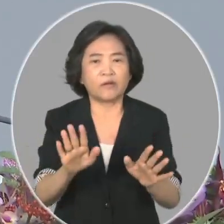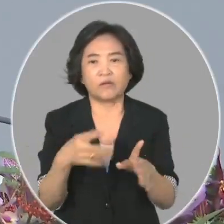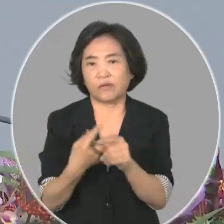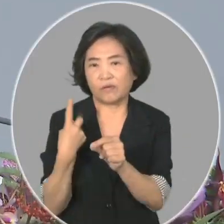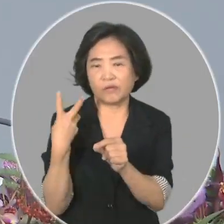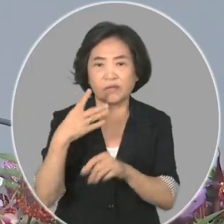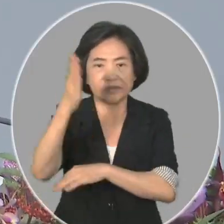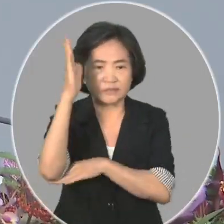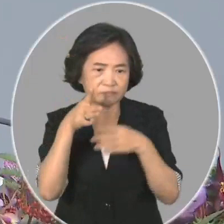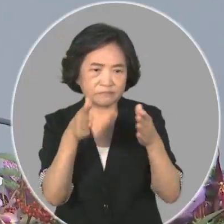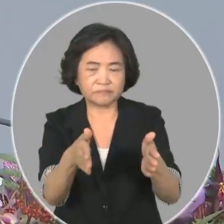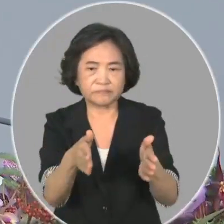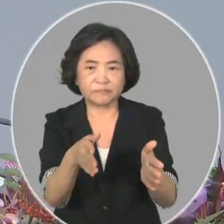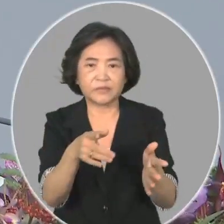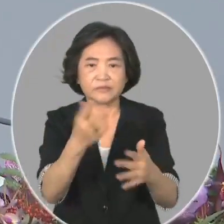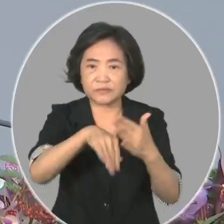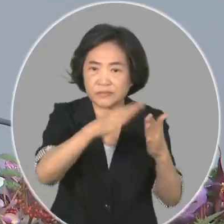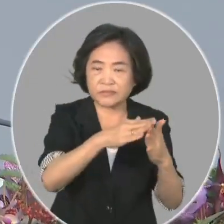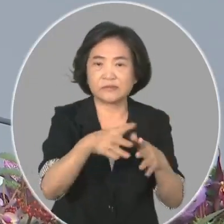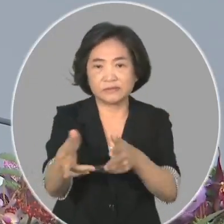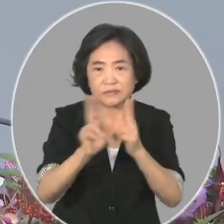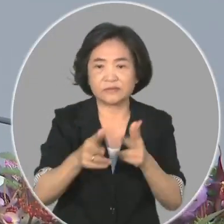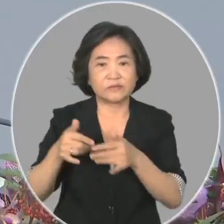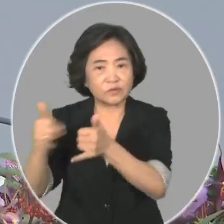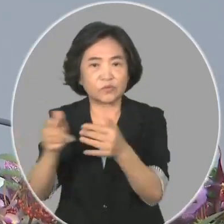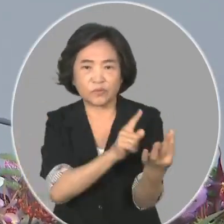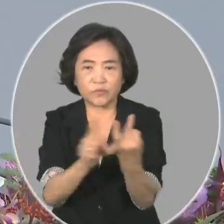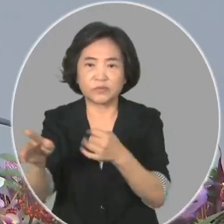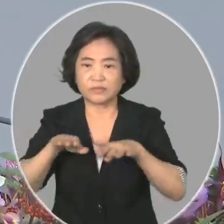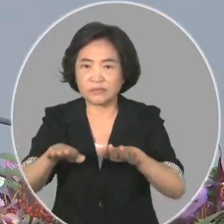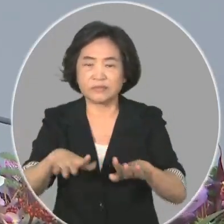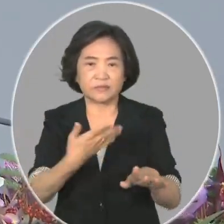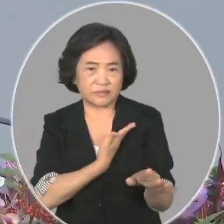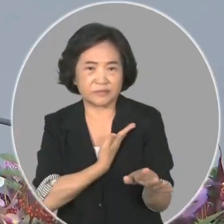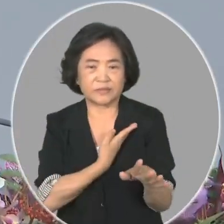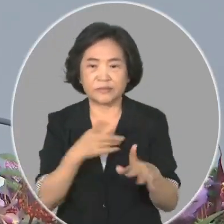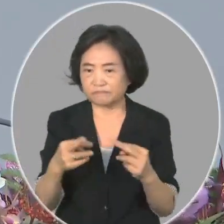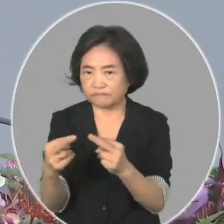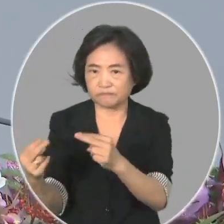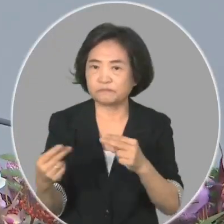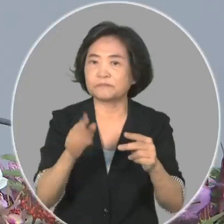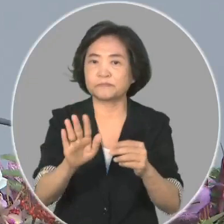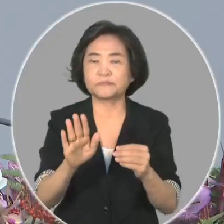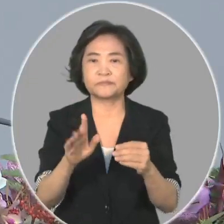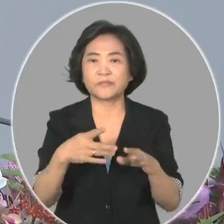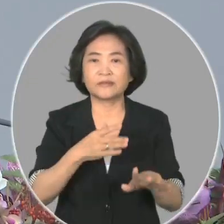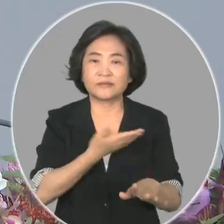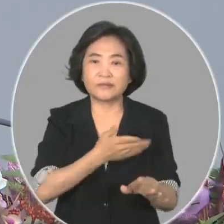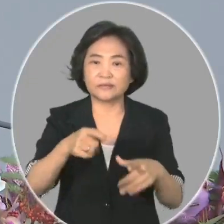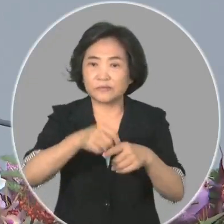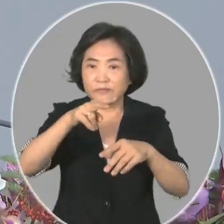年政府持续进行校园、桥梁、道路的耐震补强及整建，提高公共设